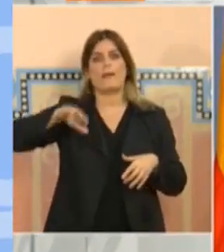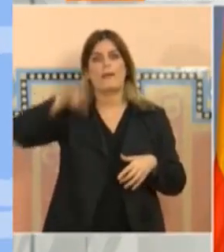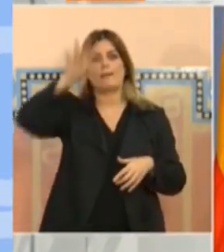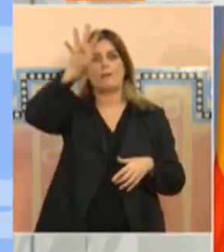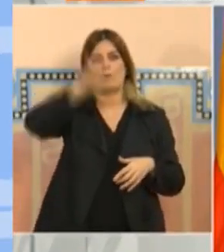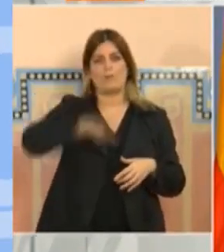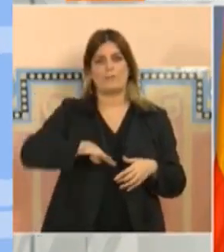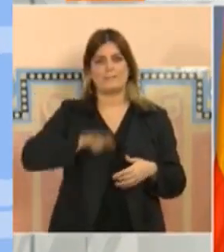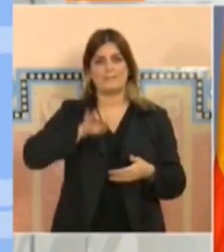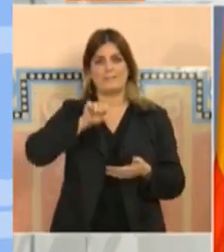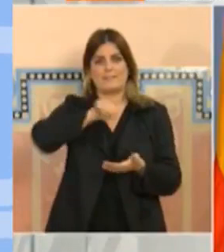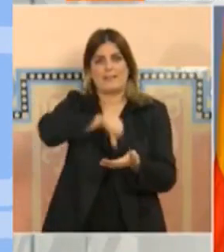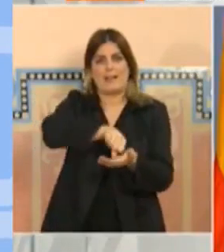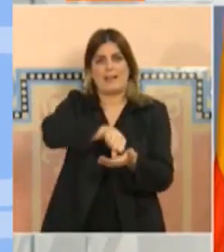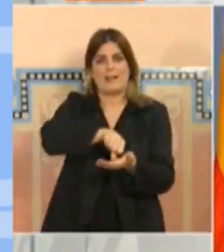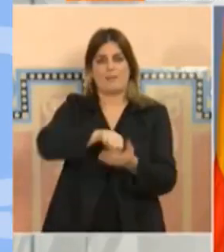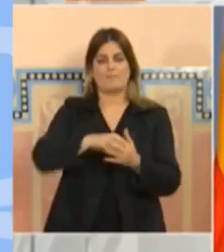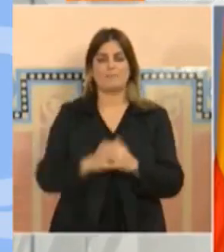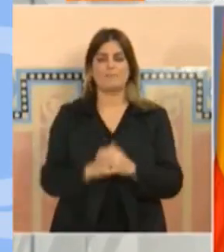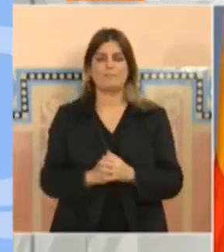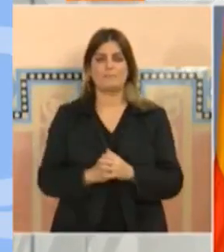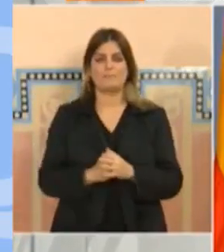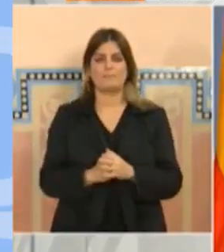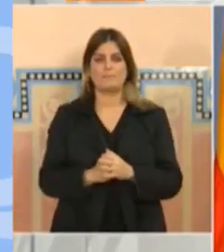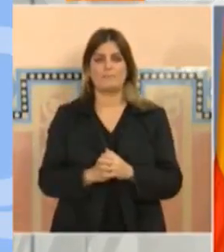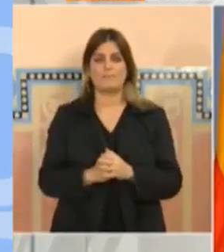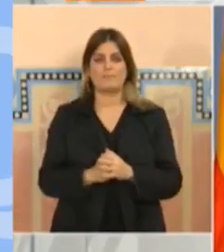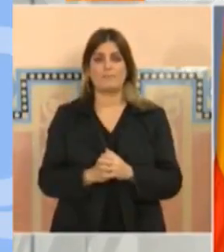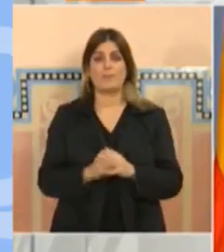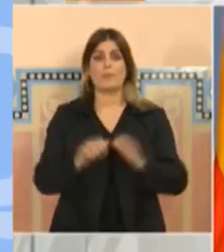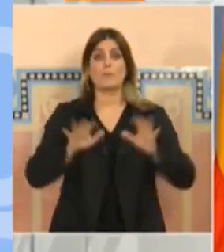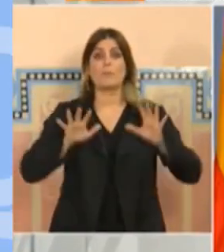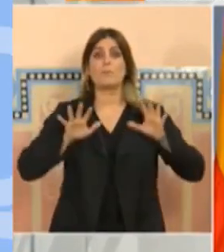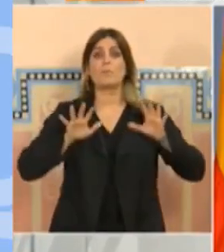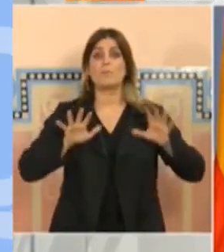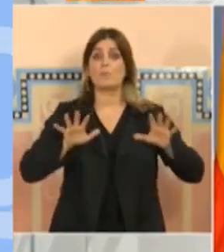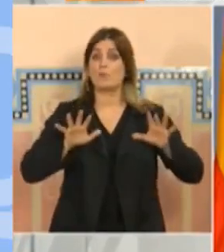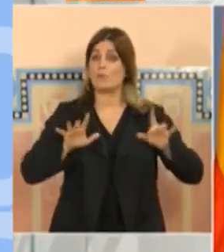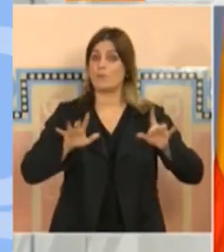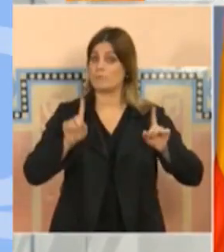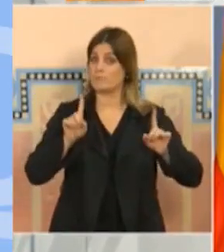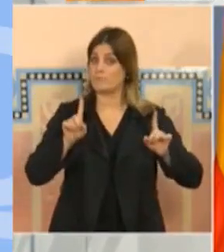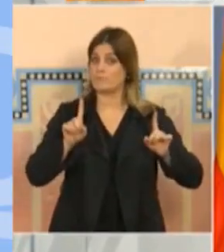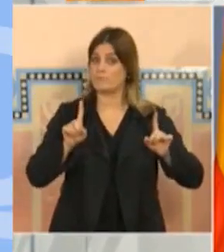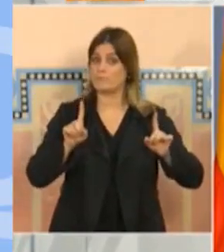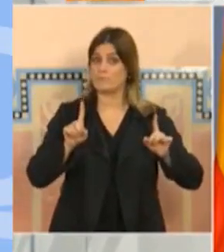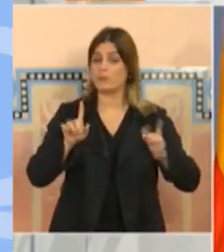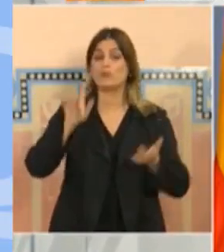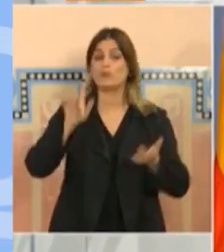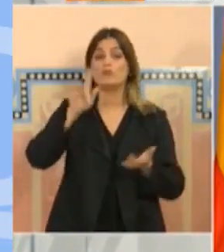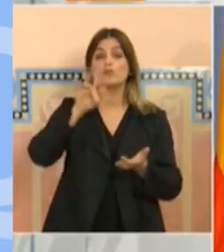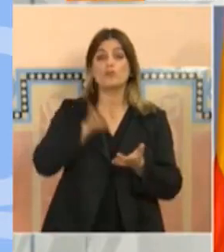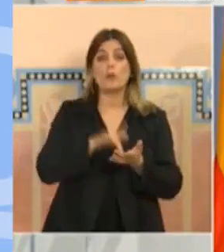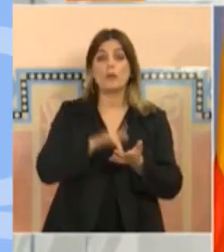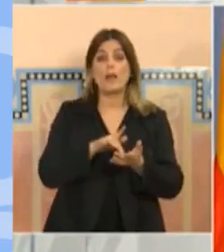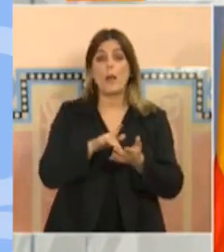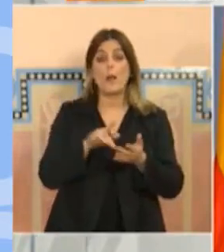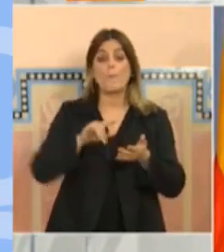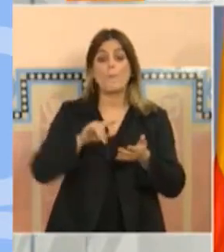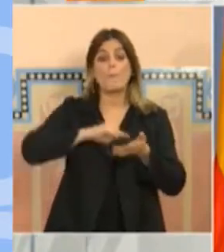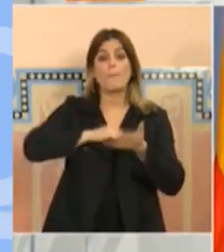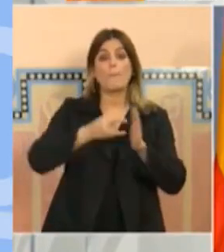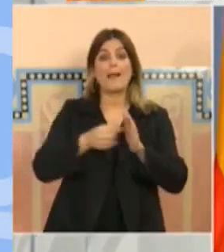Això és important. Prevenció i estratègia de cribatges. Augmentem, doncs, també en aquest esforç